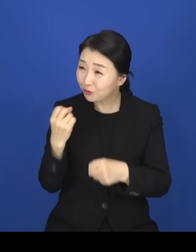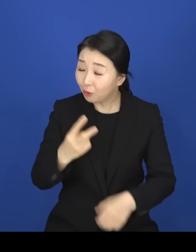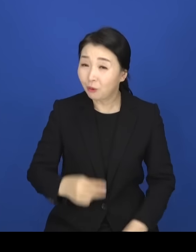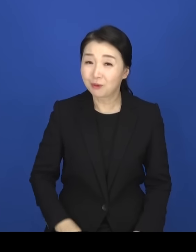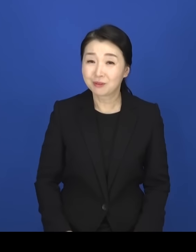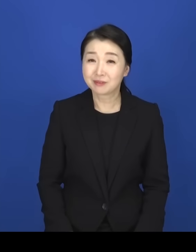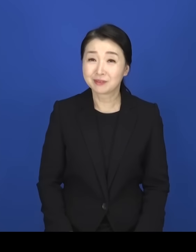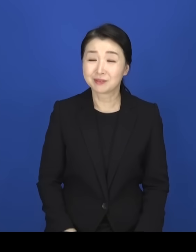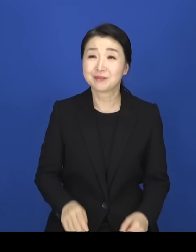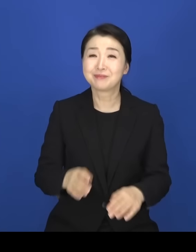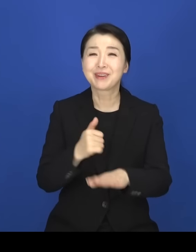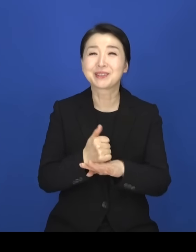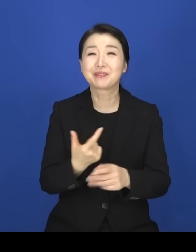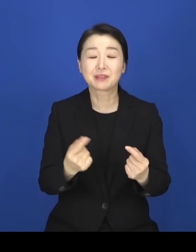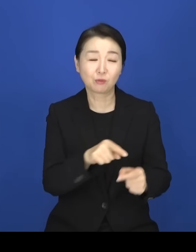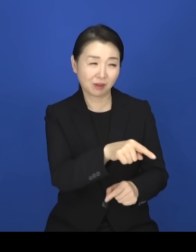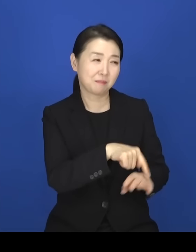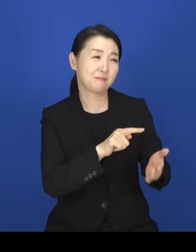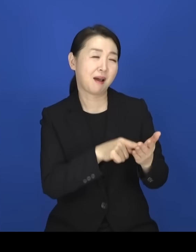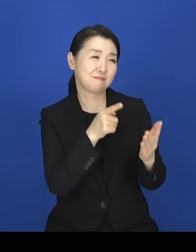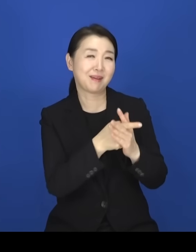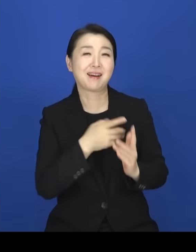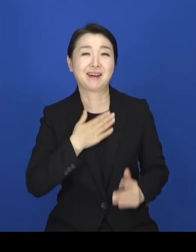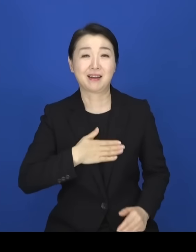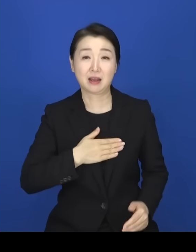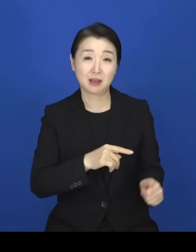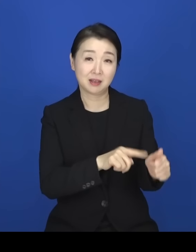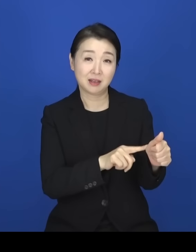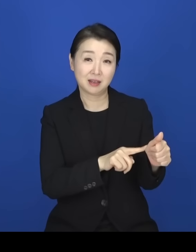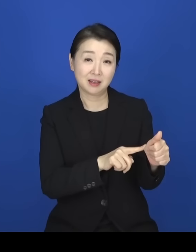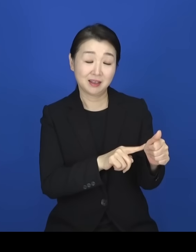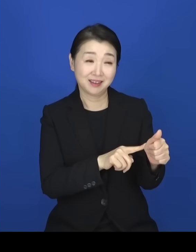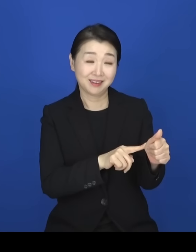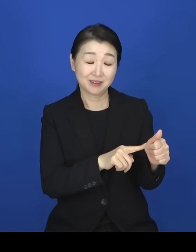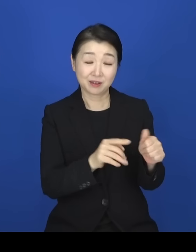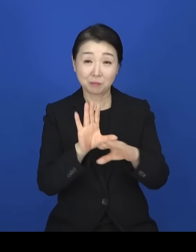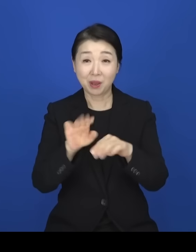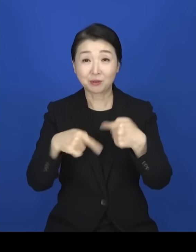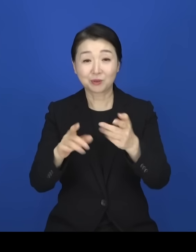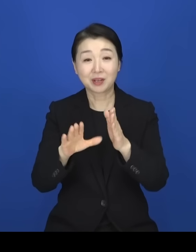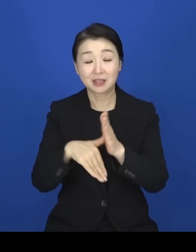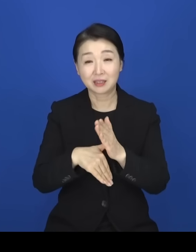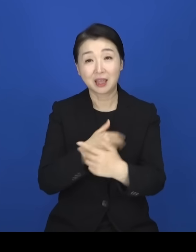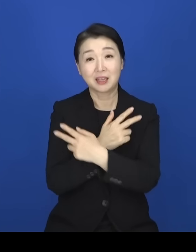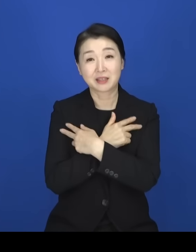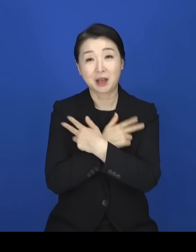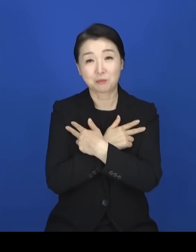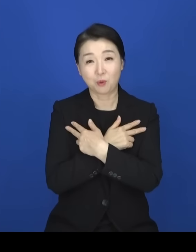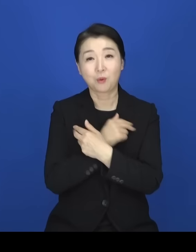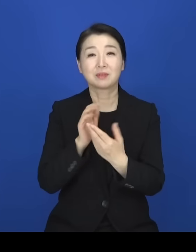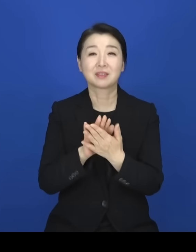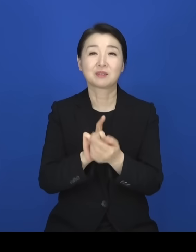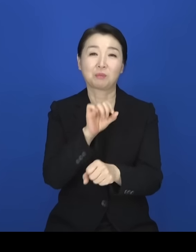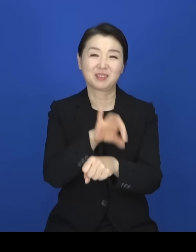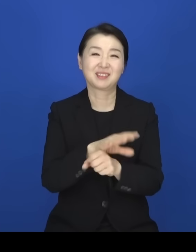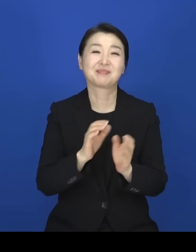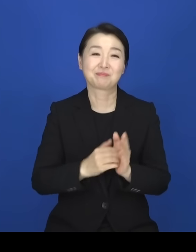나는 많네요. 누구보다 저 마음을 아니까. 오늘 김기리 씨가 이 새롭게 해서 출연하려고 이 양복을 직접